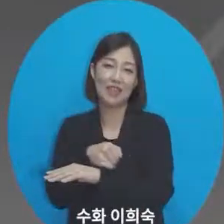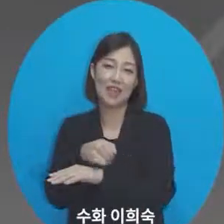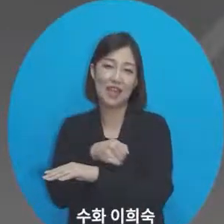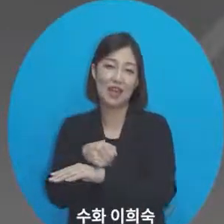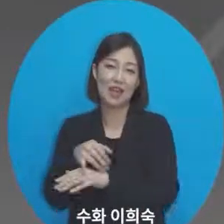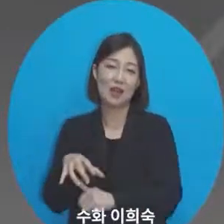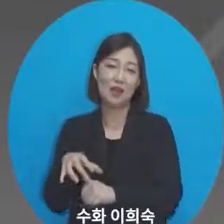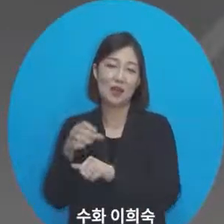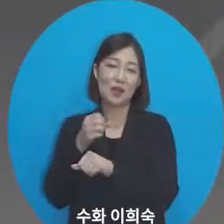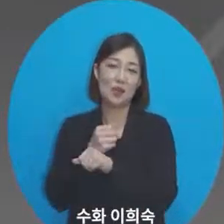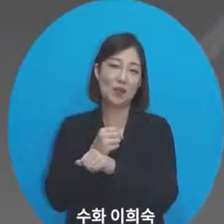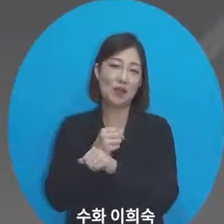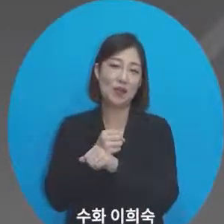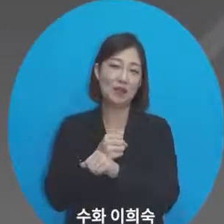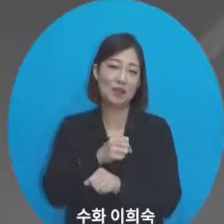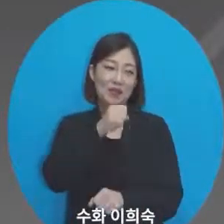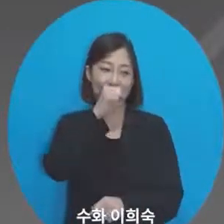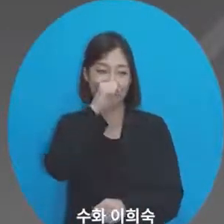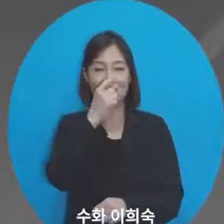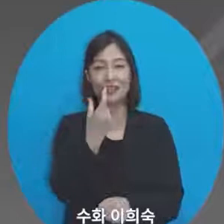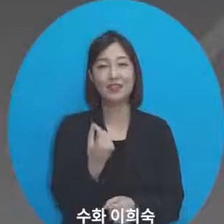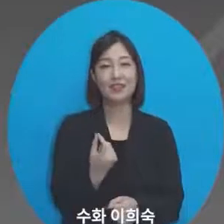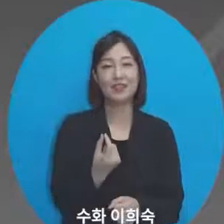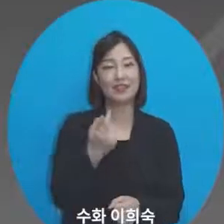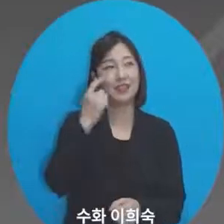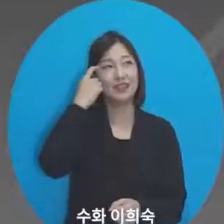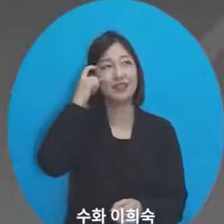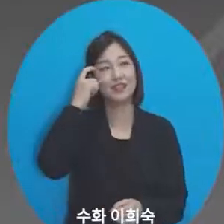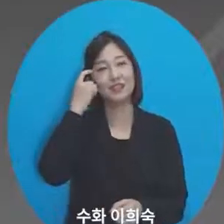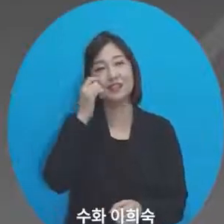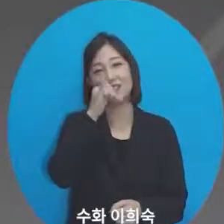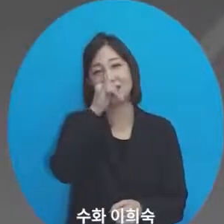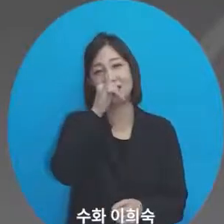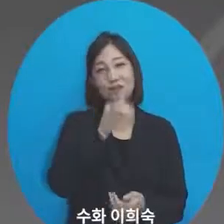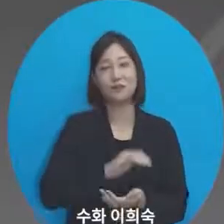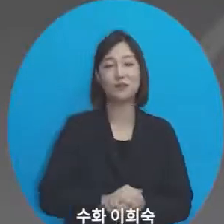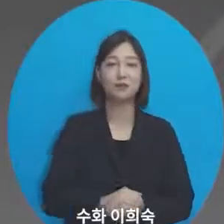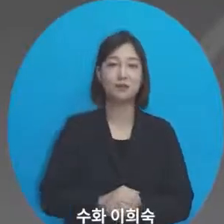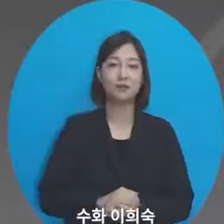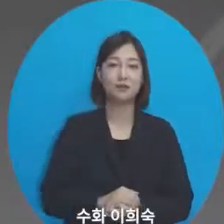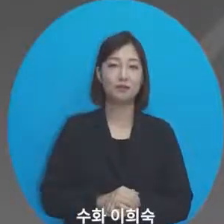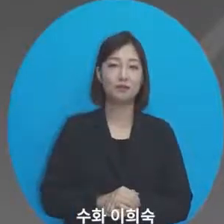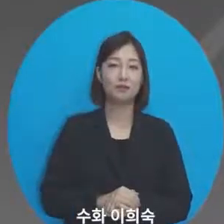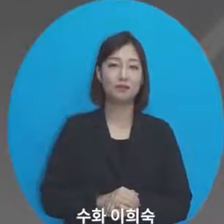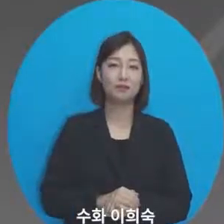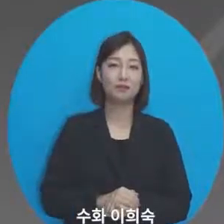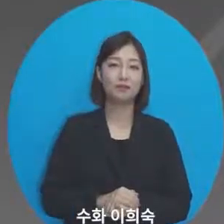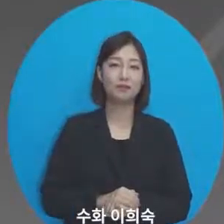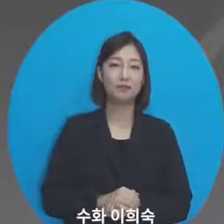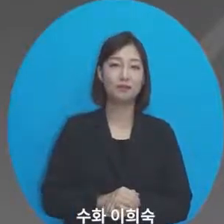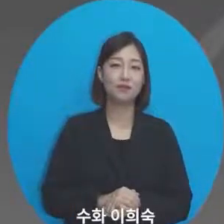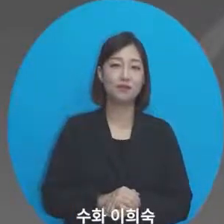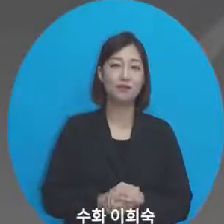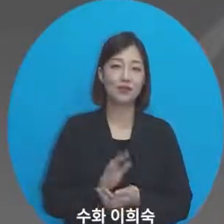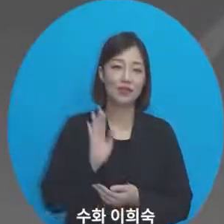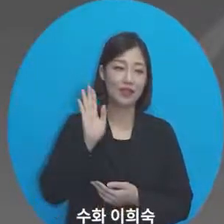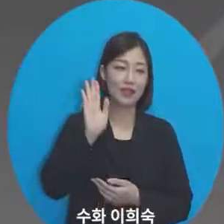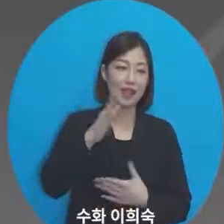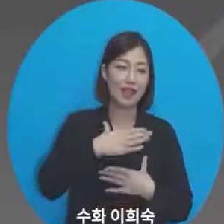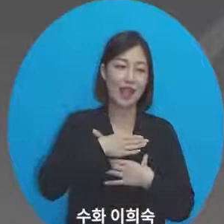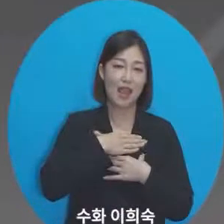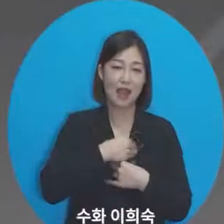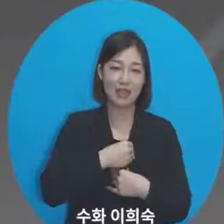더 충실하게 뭐 반영을 해가지고 시스템 내에 녹여낼 수 있다면 좀 더 충실한 그리고